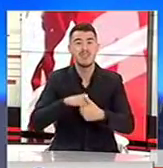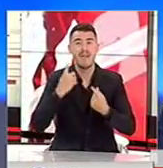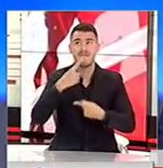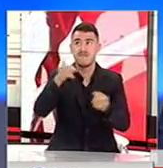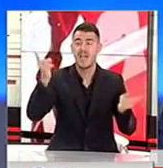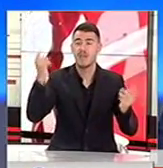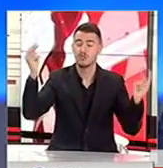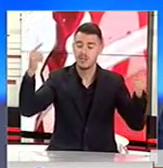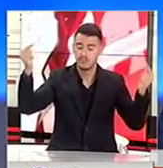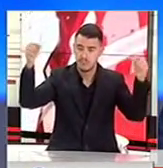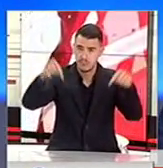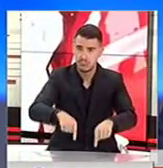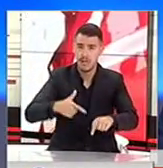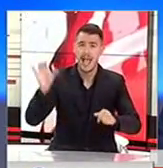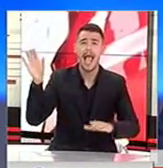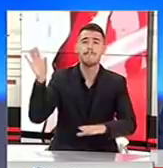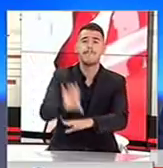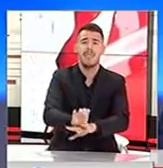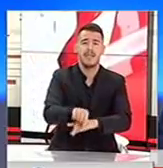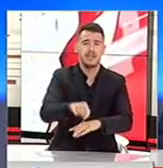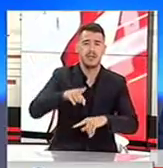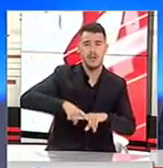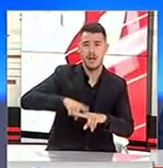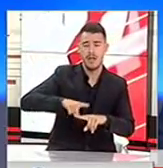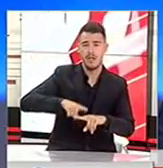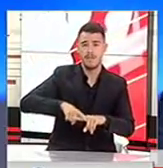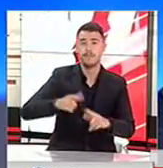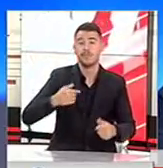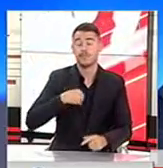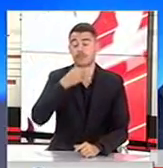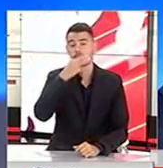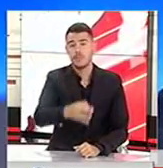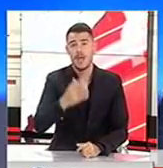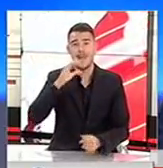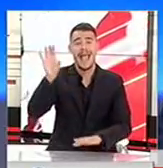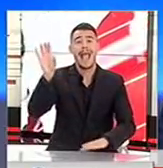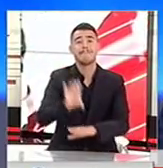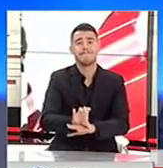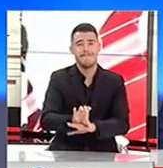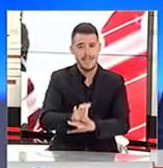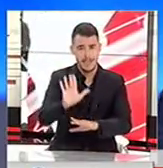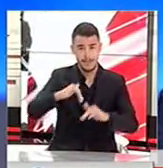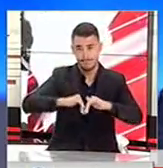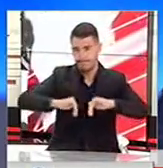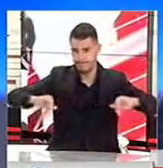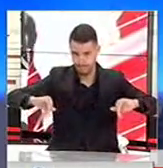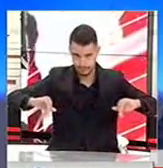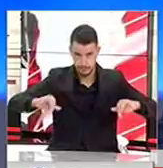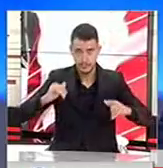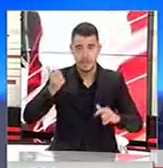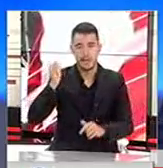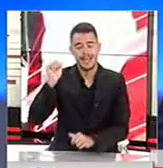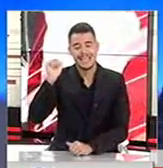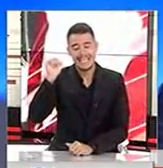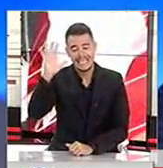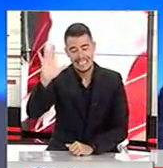οικονομία. Και βεβαίως, όταν μιλάμε για επενδύσεις, πρέπει να ξεχωρίσουμε τις ξένες άμεσες επενδύσεις και τις επενδύσεις στο σύνολό τους,